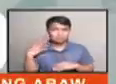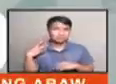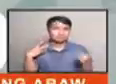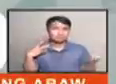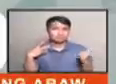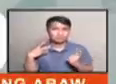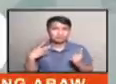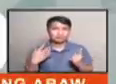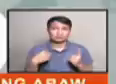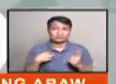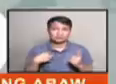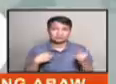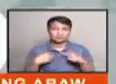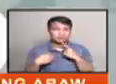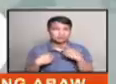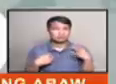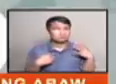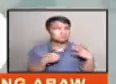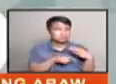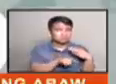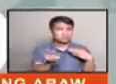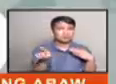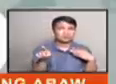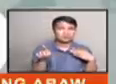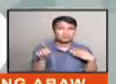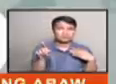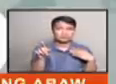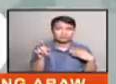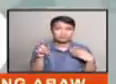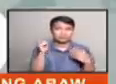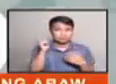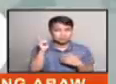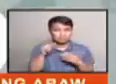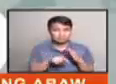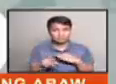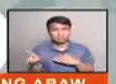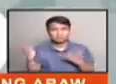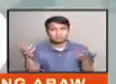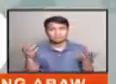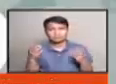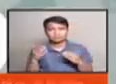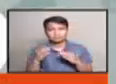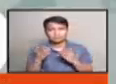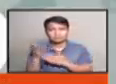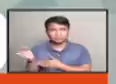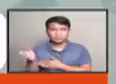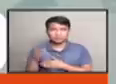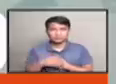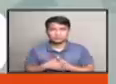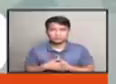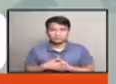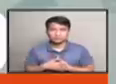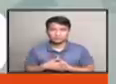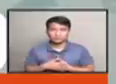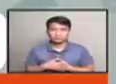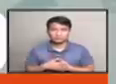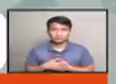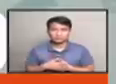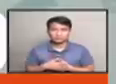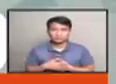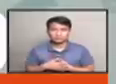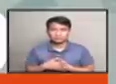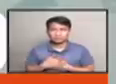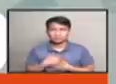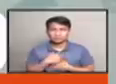natin yung traffic investigator, sabi mo, sandali lang, nagmamadali ka raw. Meron ka lang kasi pupuntahan, tama? Hindi po, hindi naman